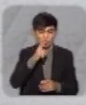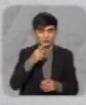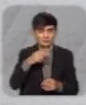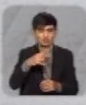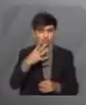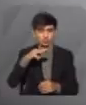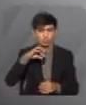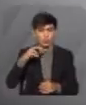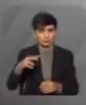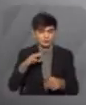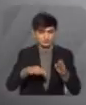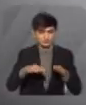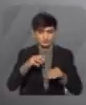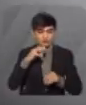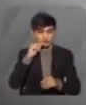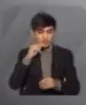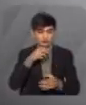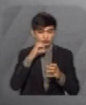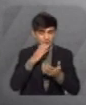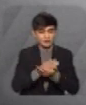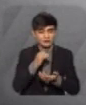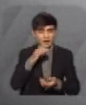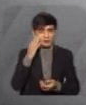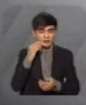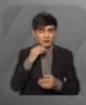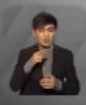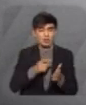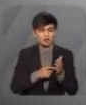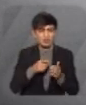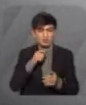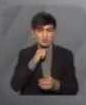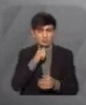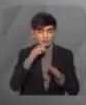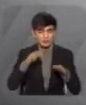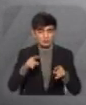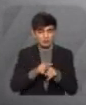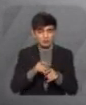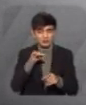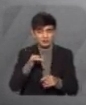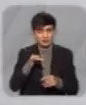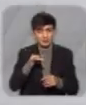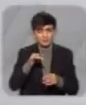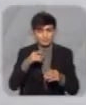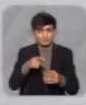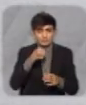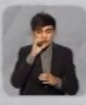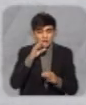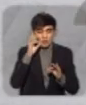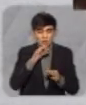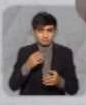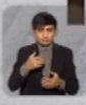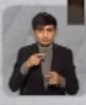тонны чая дороже всего находится жителям алматы караганды и костанай с начала года по данным энергий промке z бодрящий напиток